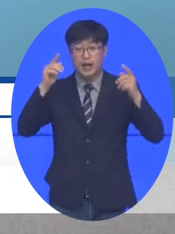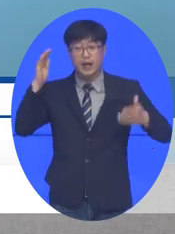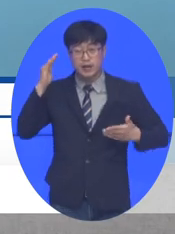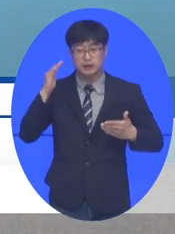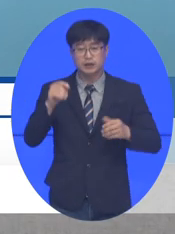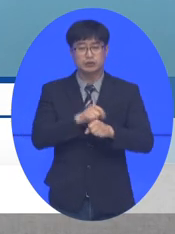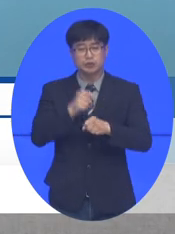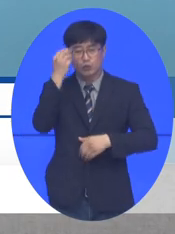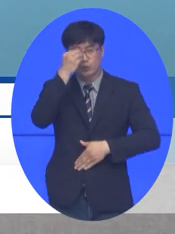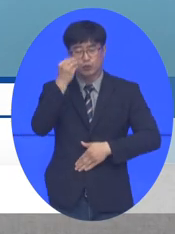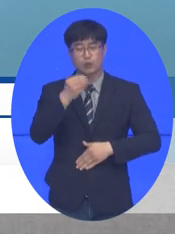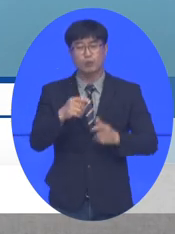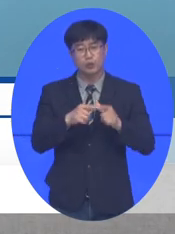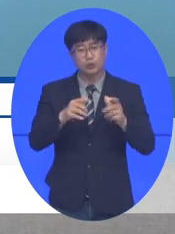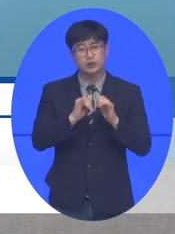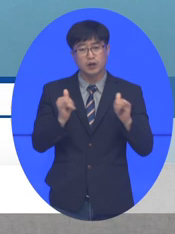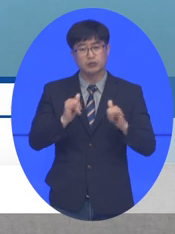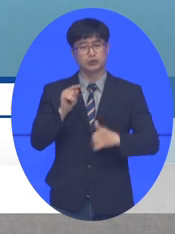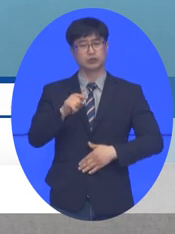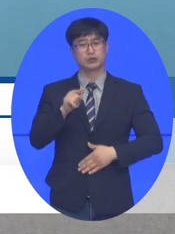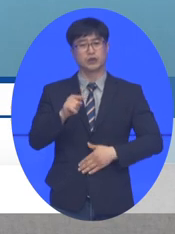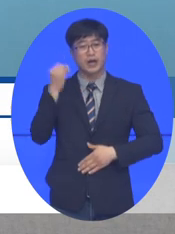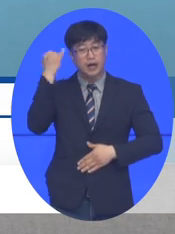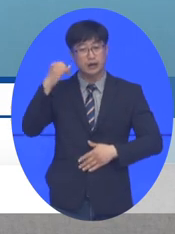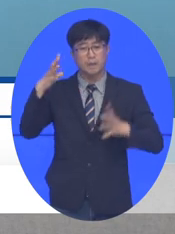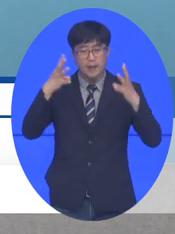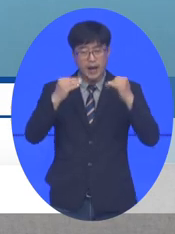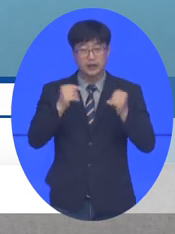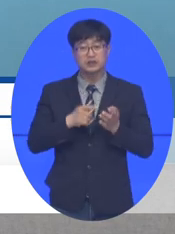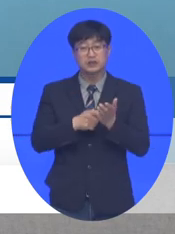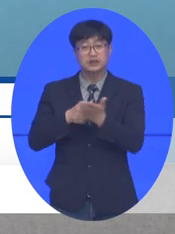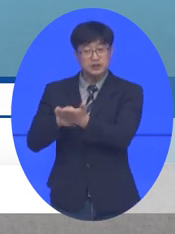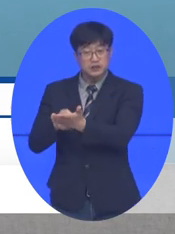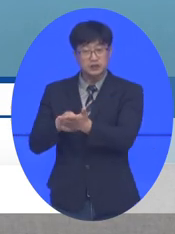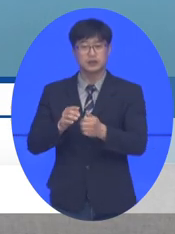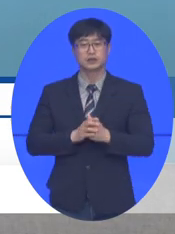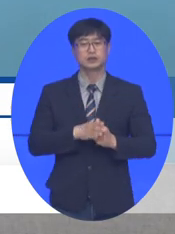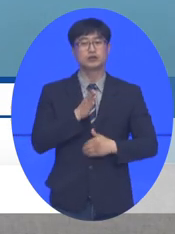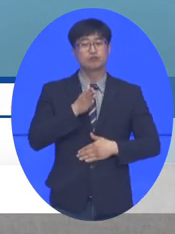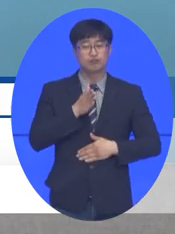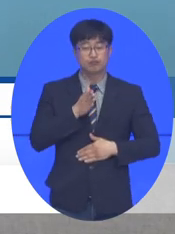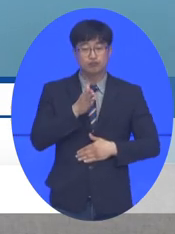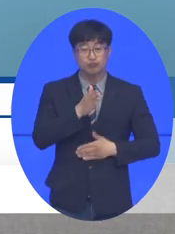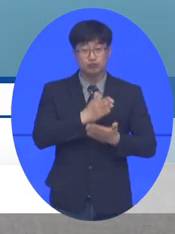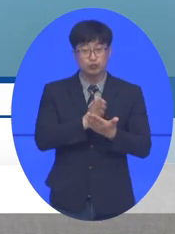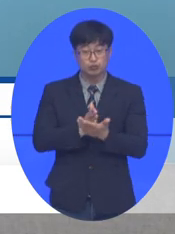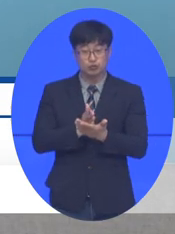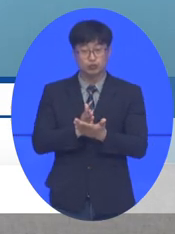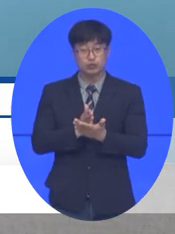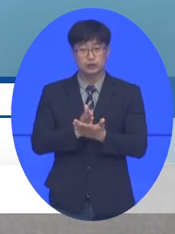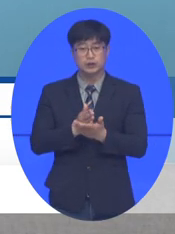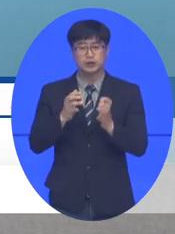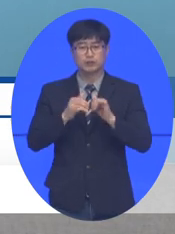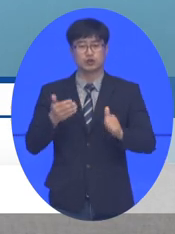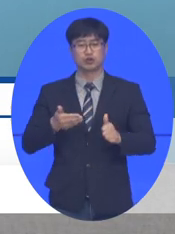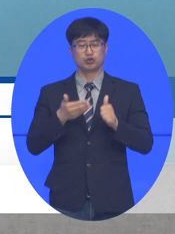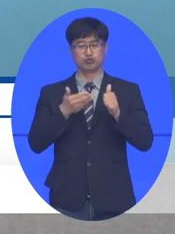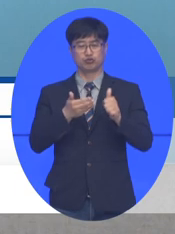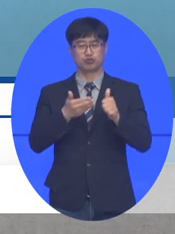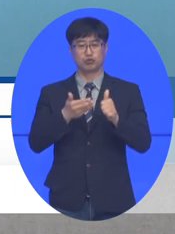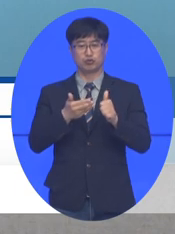있는 걸 알고 있습니다. 이런 식으로 아이디어를 많이 내면은 이쪽 분야에 있어서 인재